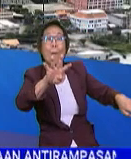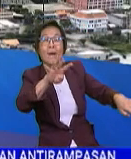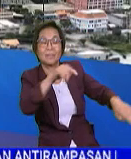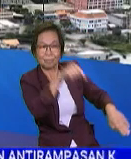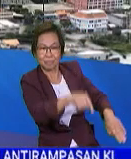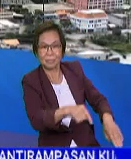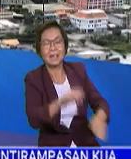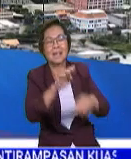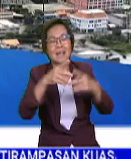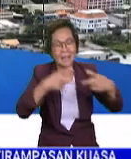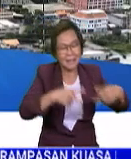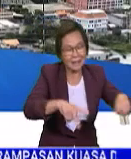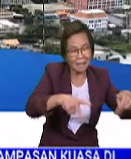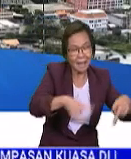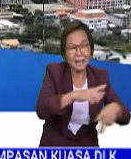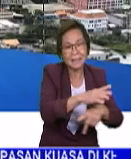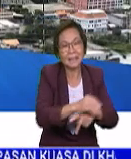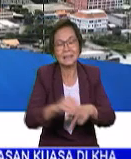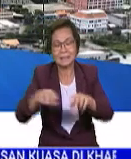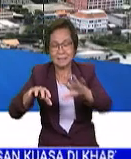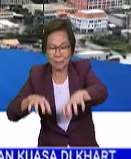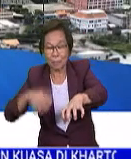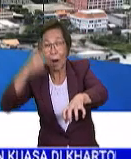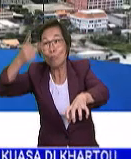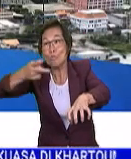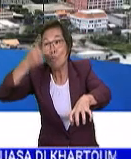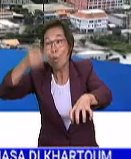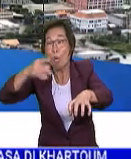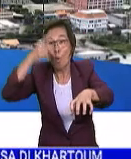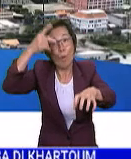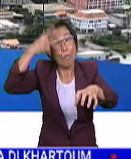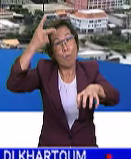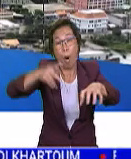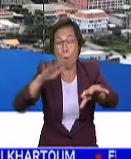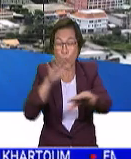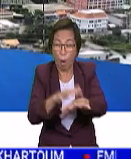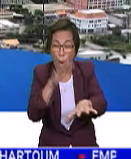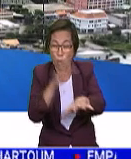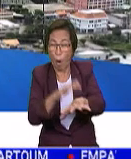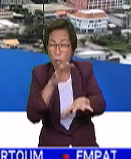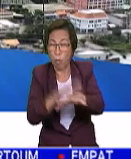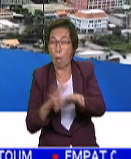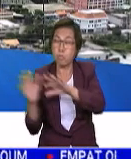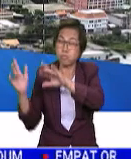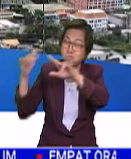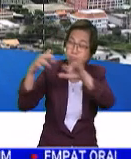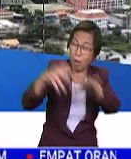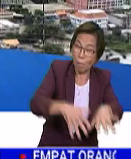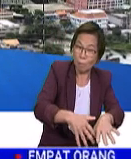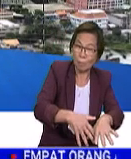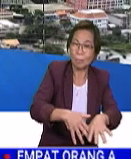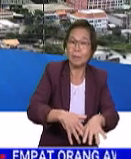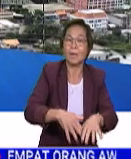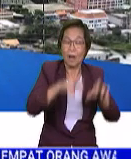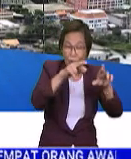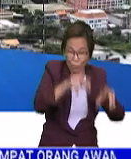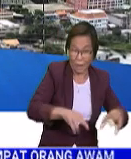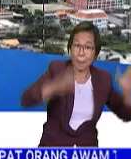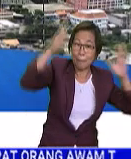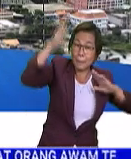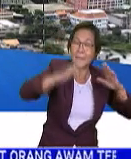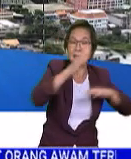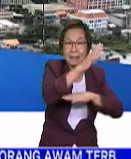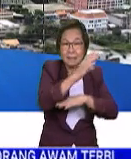premis perniagaan dan lokasi pelancongan semakin bertambah pengunjung bukan sahaja dalam kalangan warga